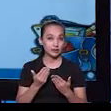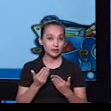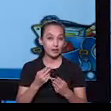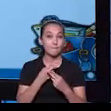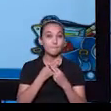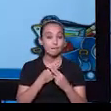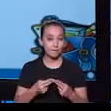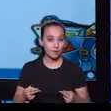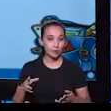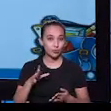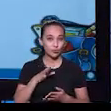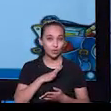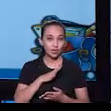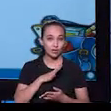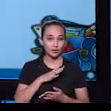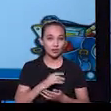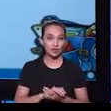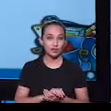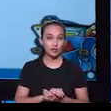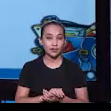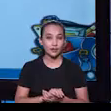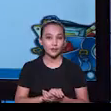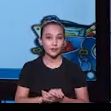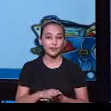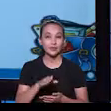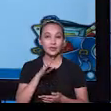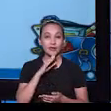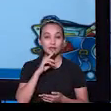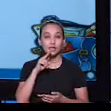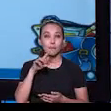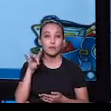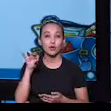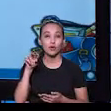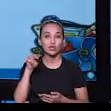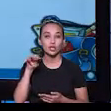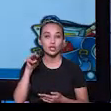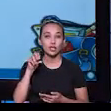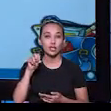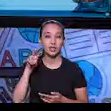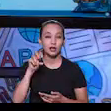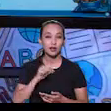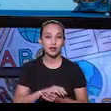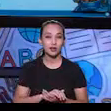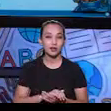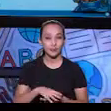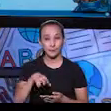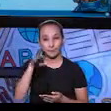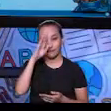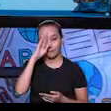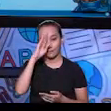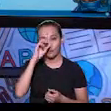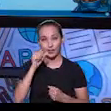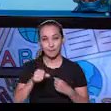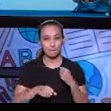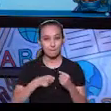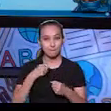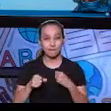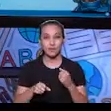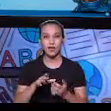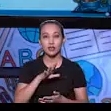Получается у вас? Да, девочка прочитала. Что сделала? Мальчик